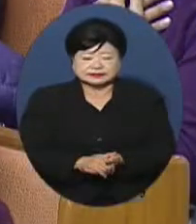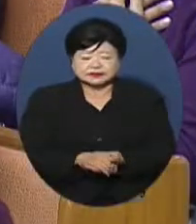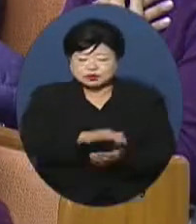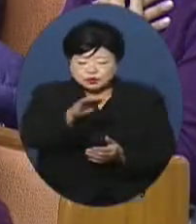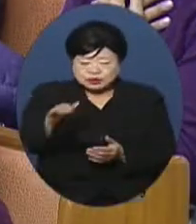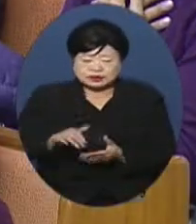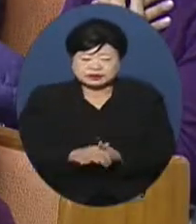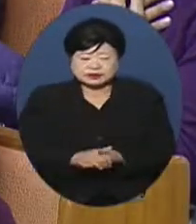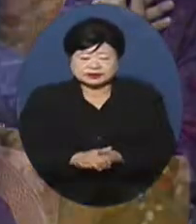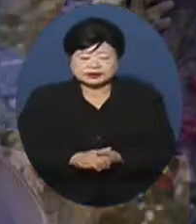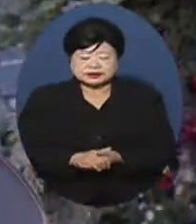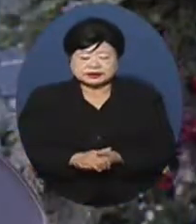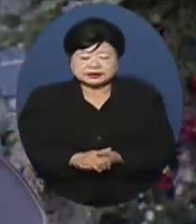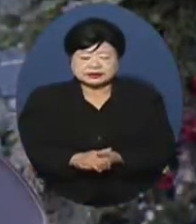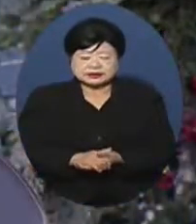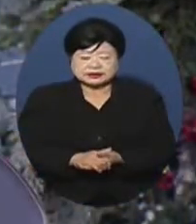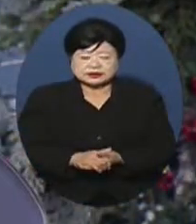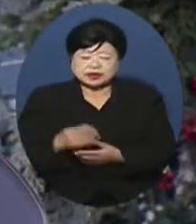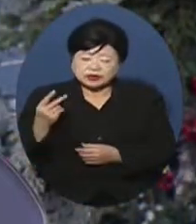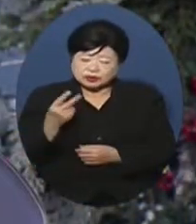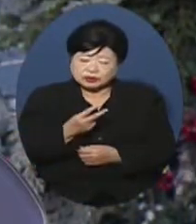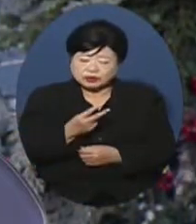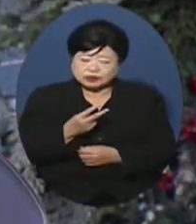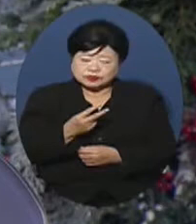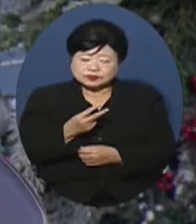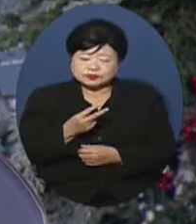우린 2